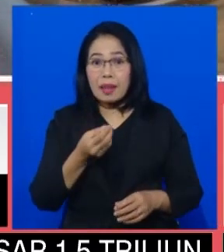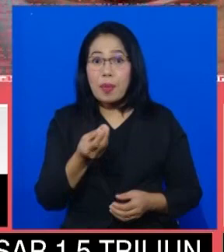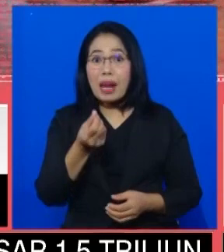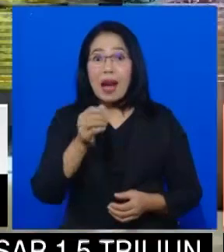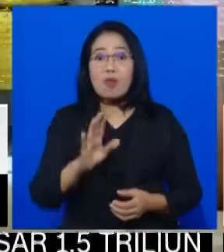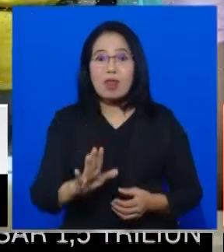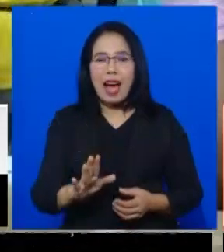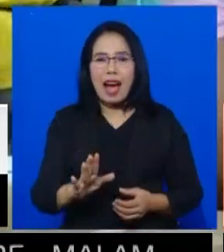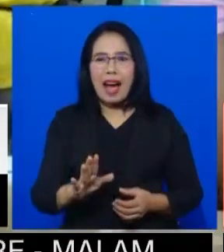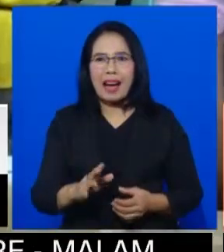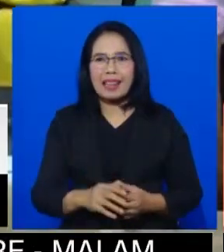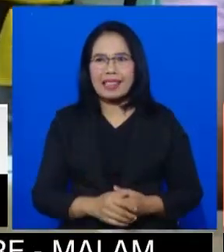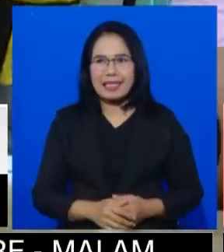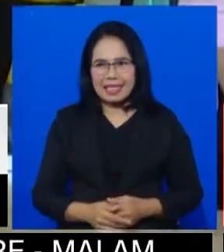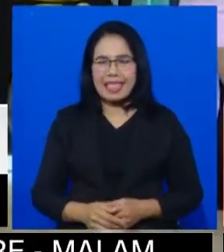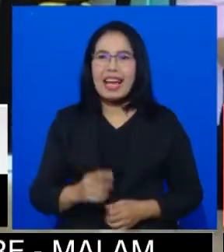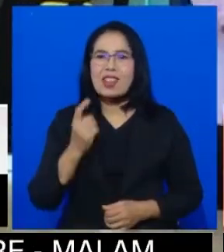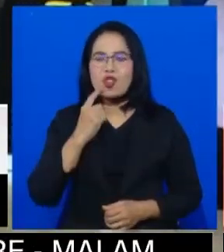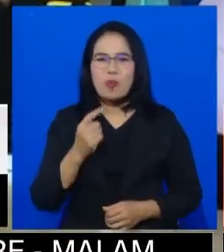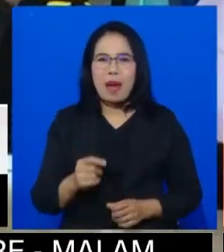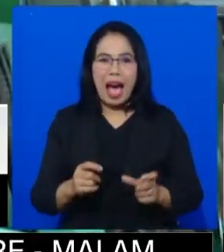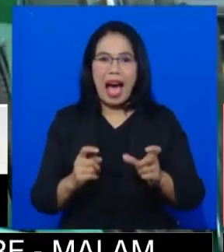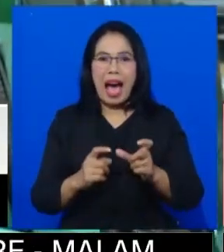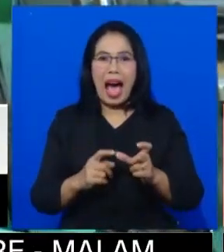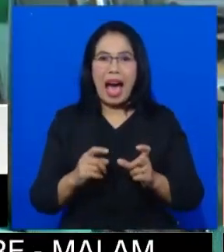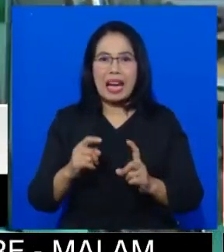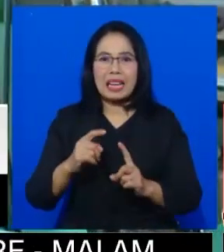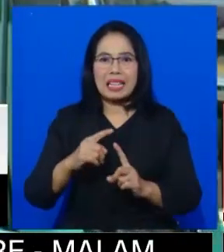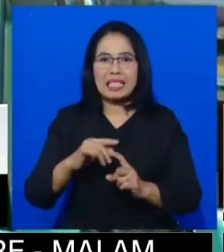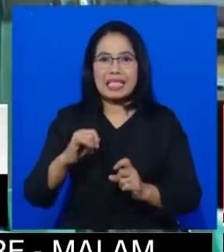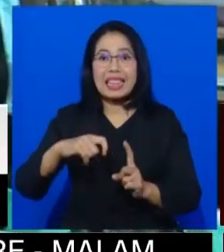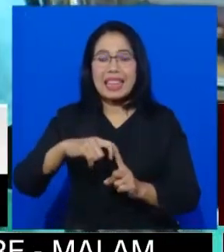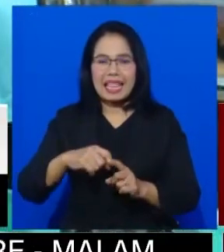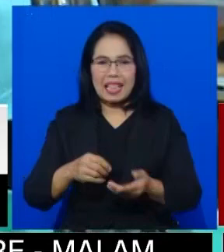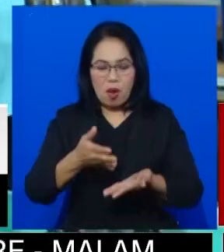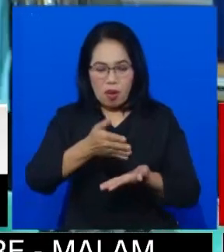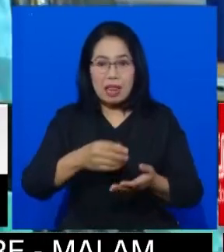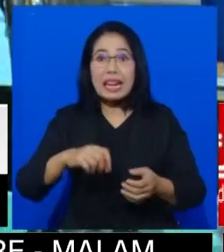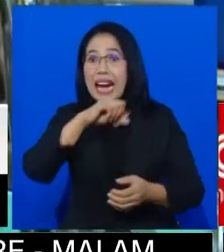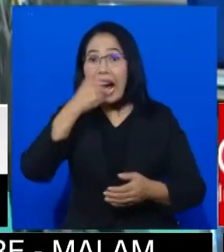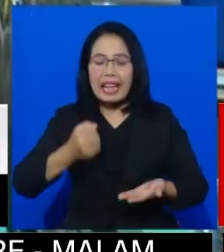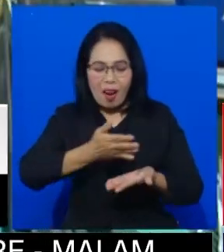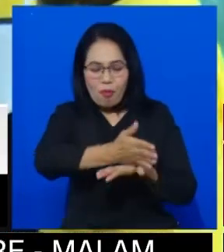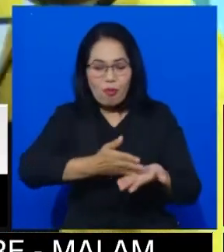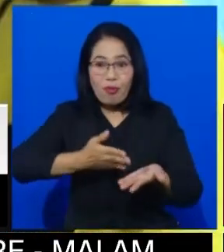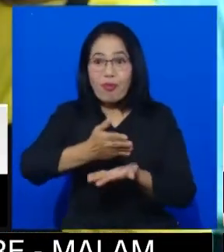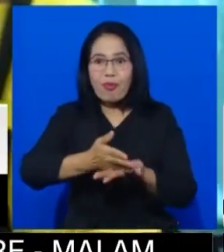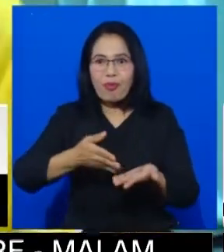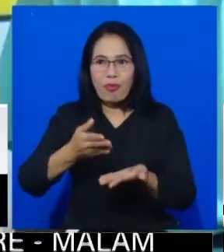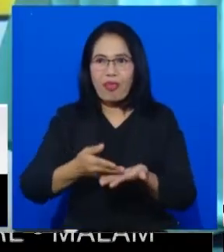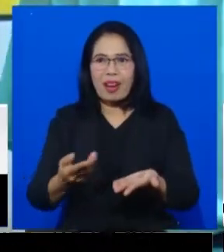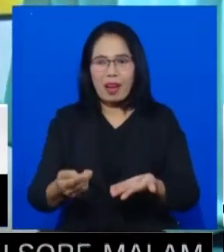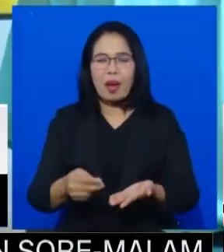ini, saya mencoba steak ala Citayam yang punya konsep unik. Makannya boleh steak, tapi lihat nih,